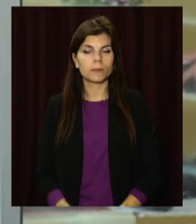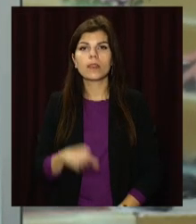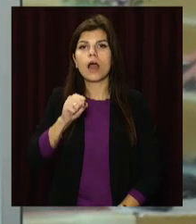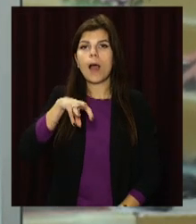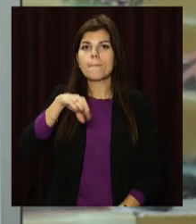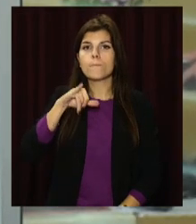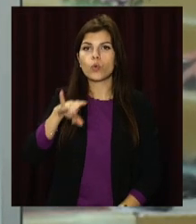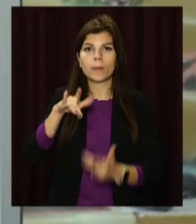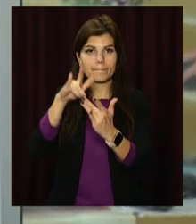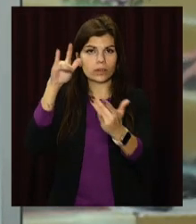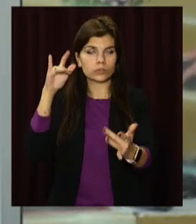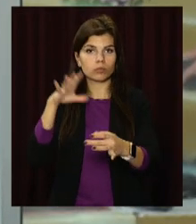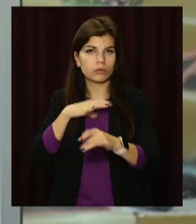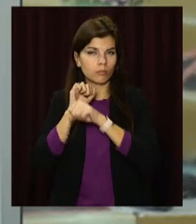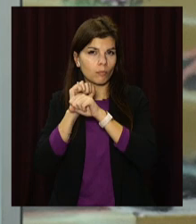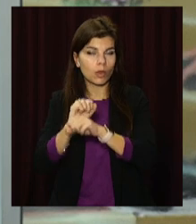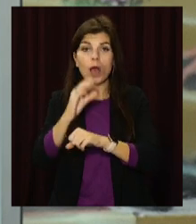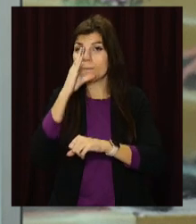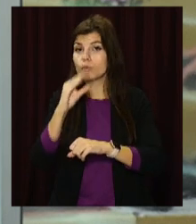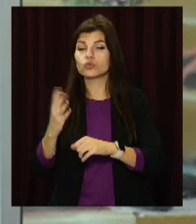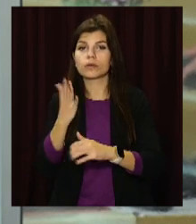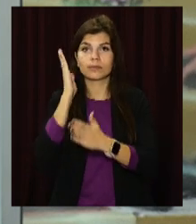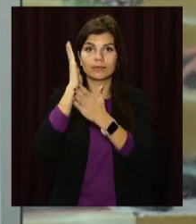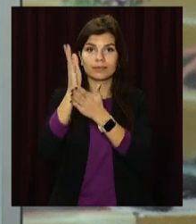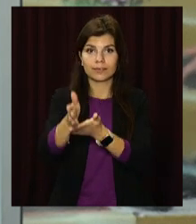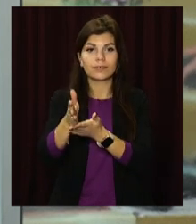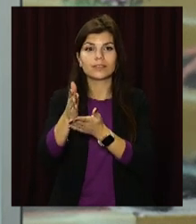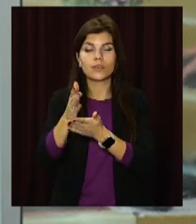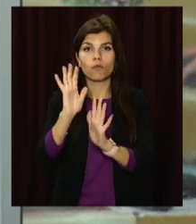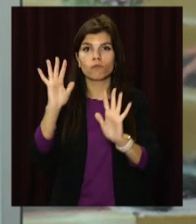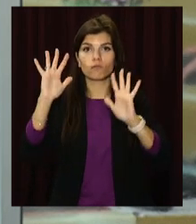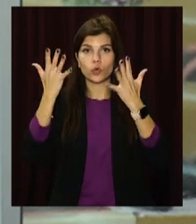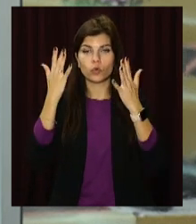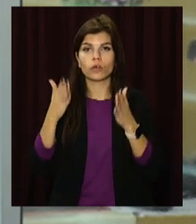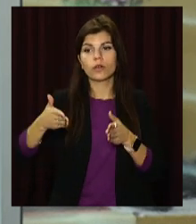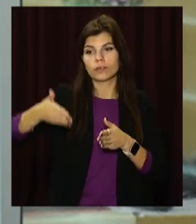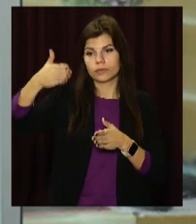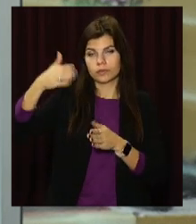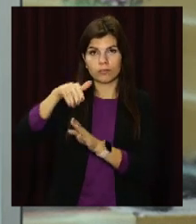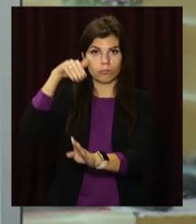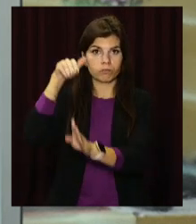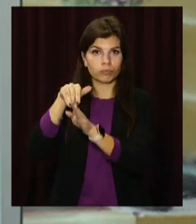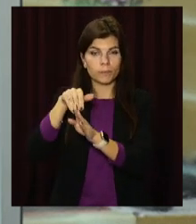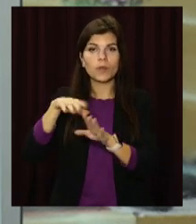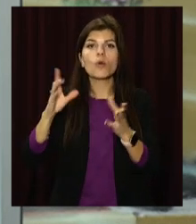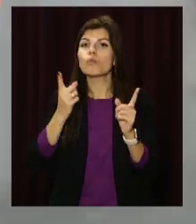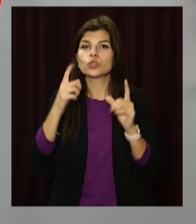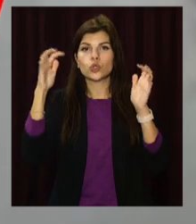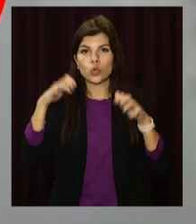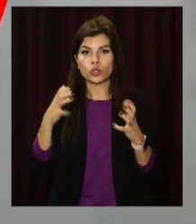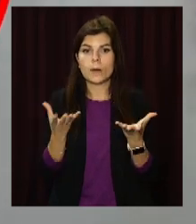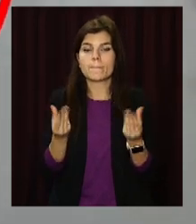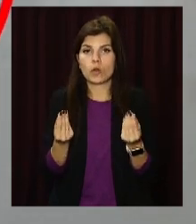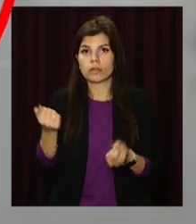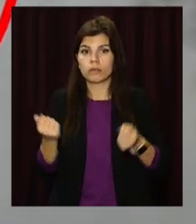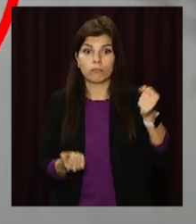Амурський міст зранку стояв. Маршрутка, що рухалася в бік правого берега, врізалася в огорожу. Водій на мокрій та слизькій дорозі не